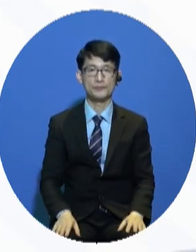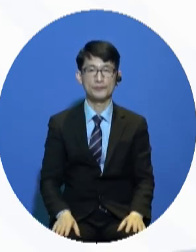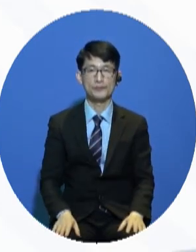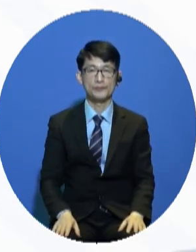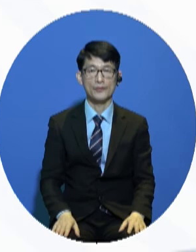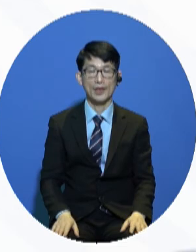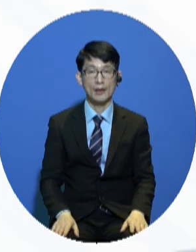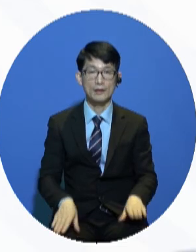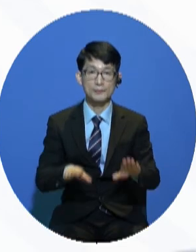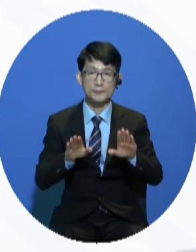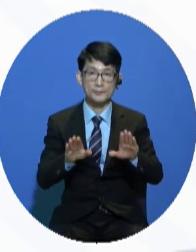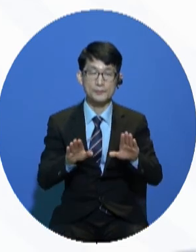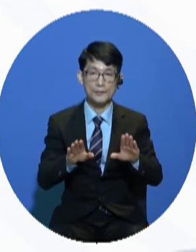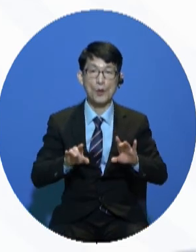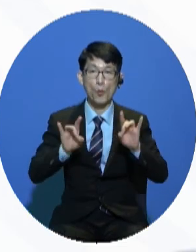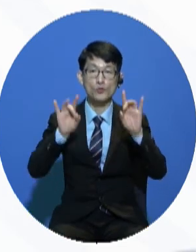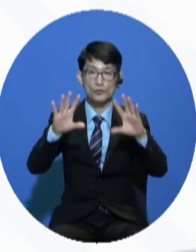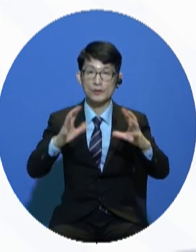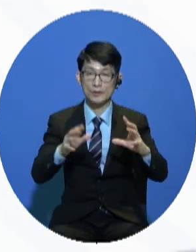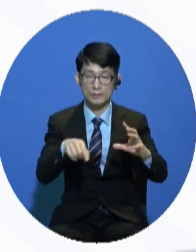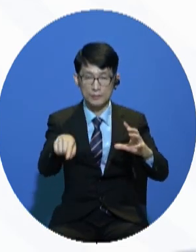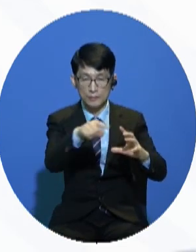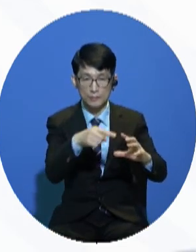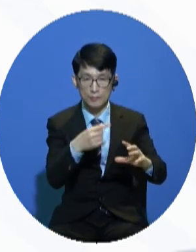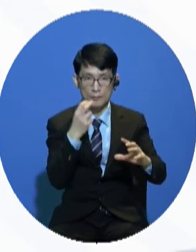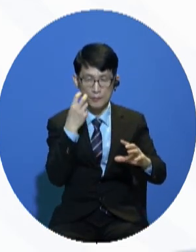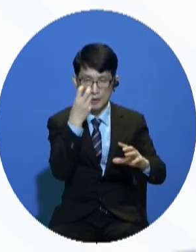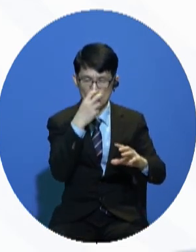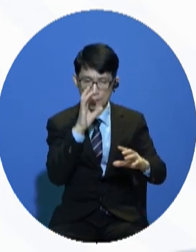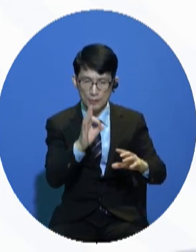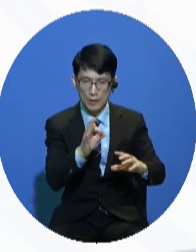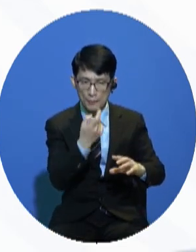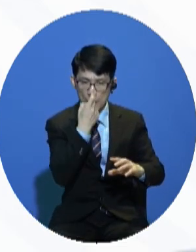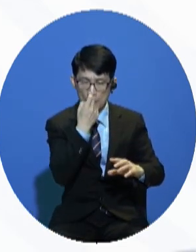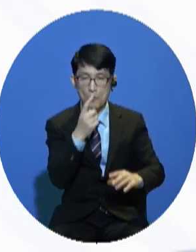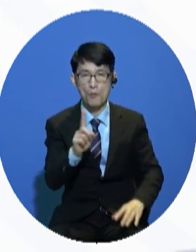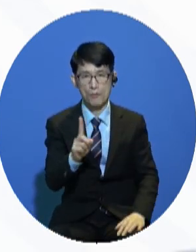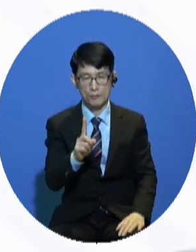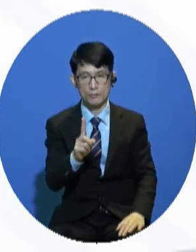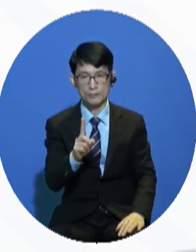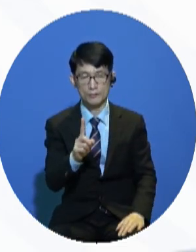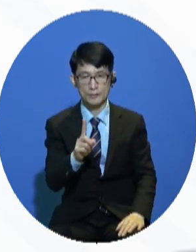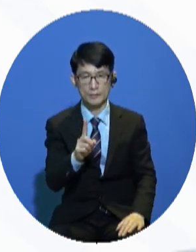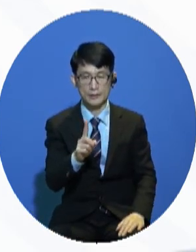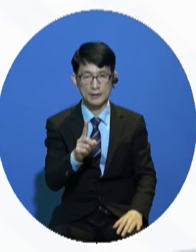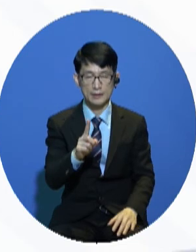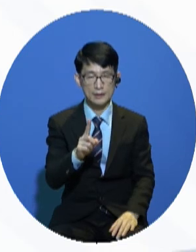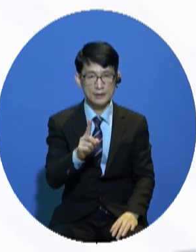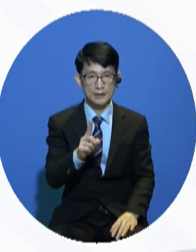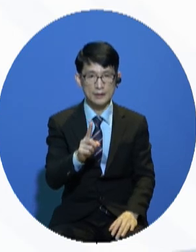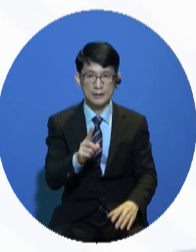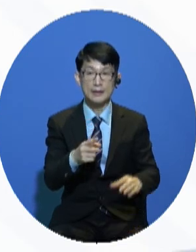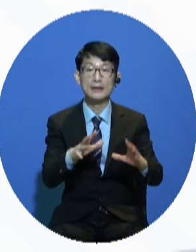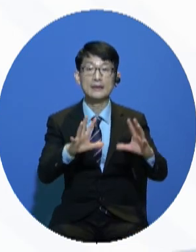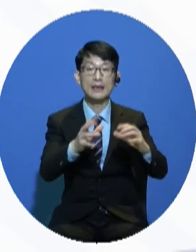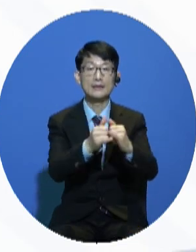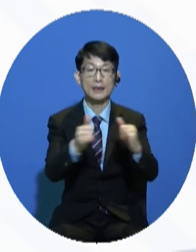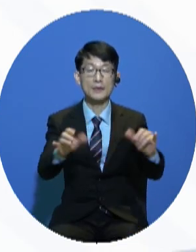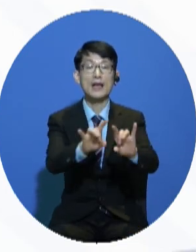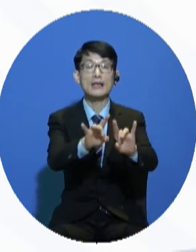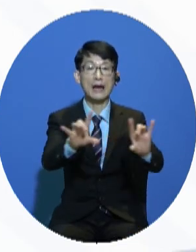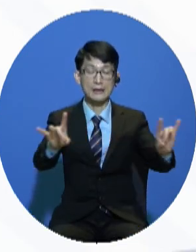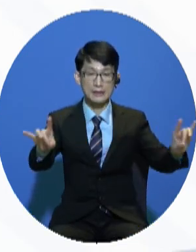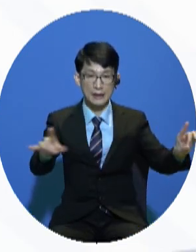그래서 이제 특히 이제 이러면서 호주에서 제가 살펴봤던 교훈 중에 하나는 이 재정 당국과 국민을 설득하는 게 되게 중요한데요.